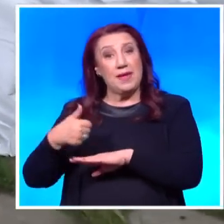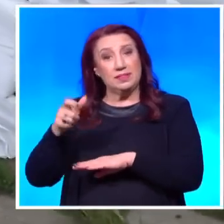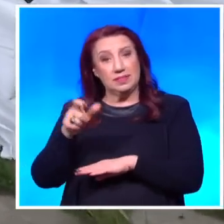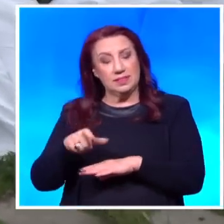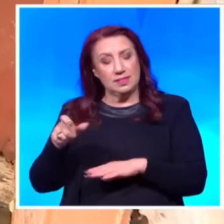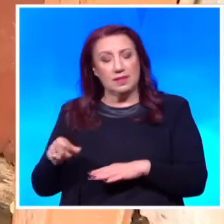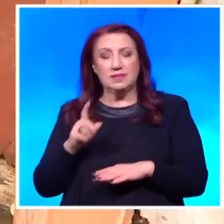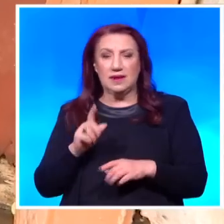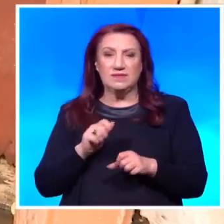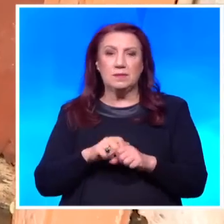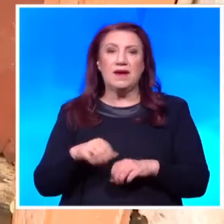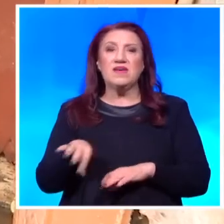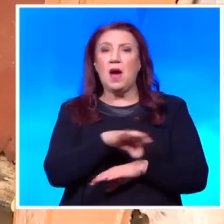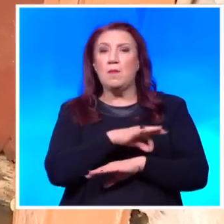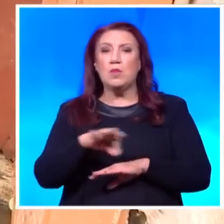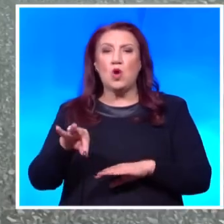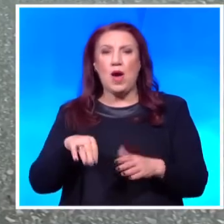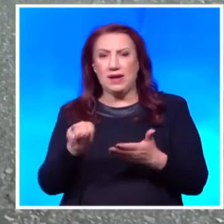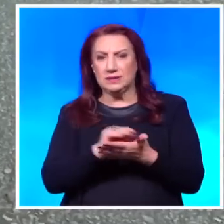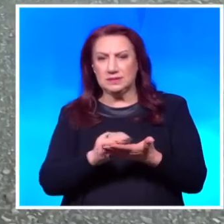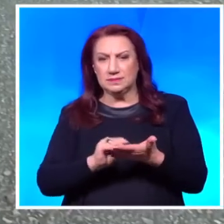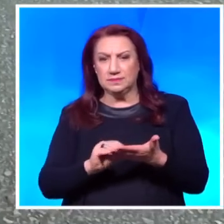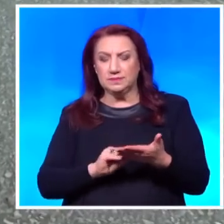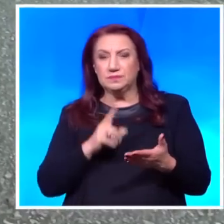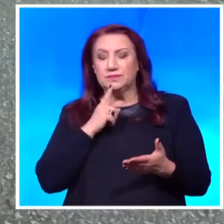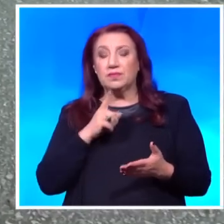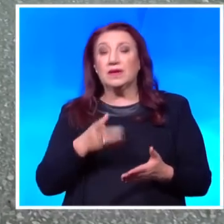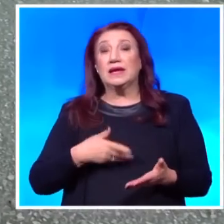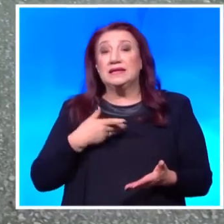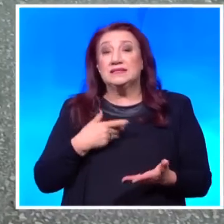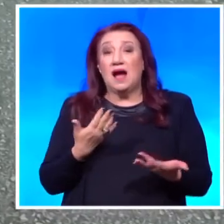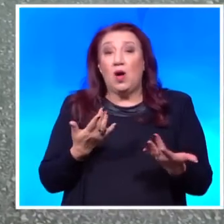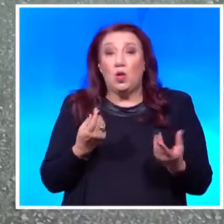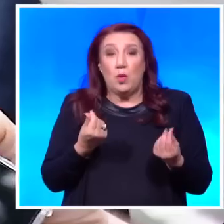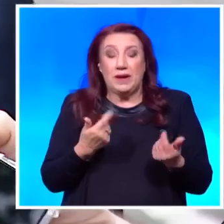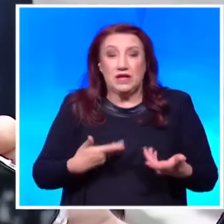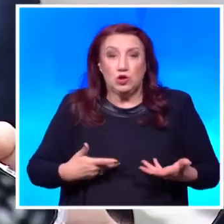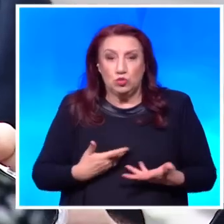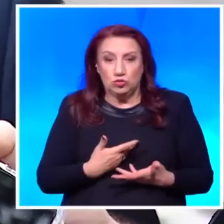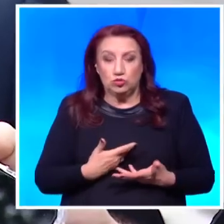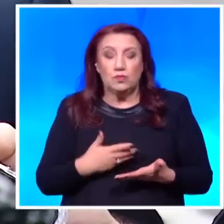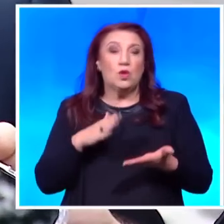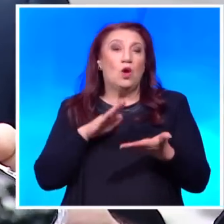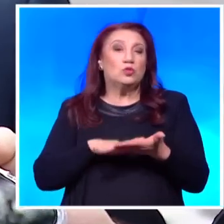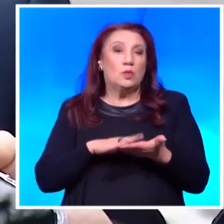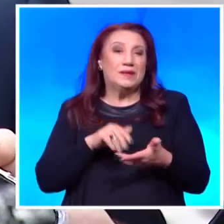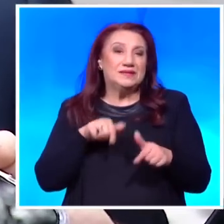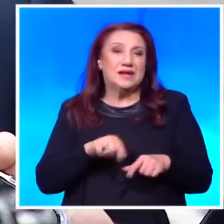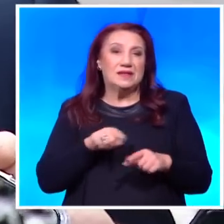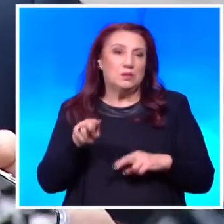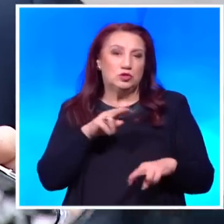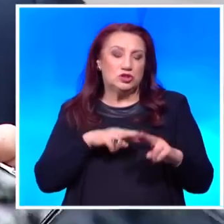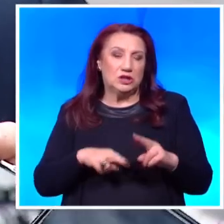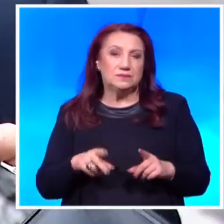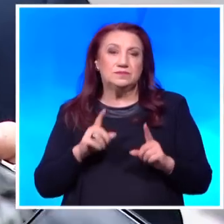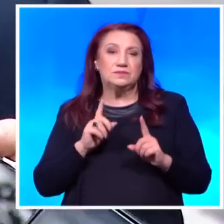за финансиране към комисията. Документацията обаче все още не може да бъде разгледана. Има заместник-министри от всички,